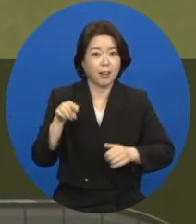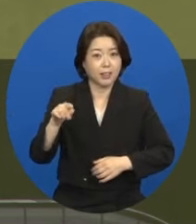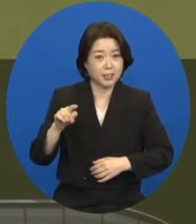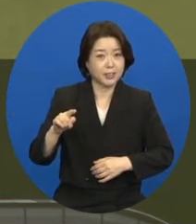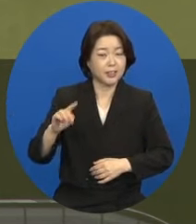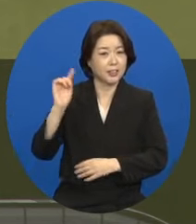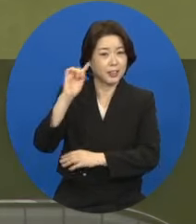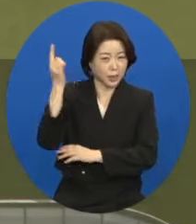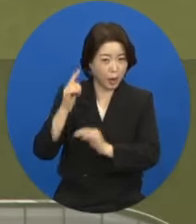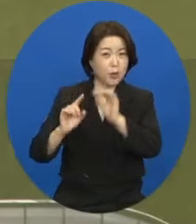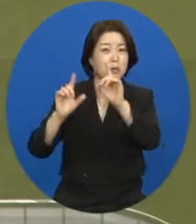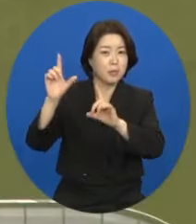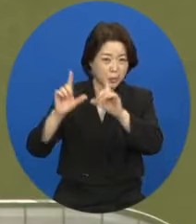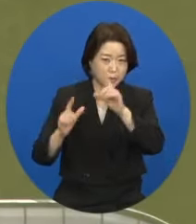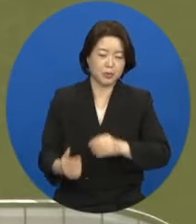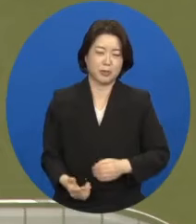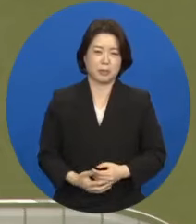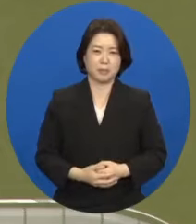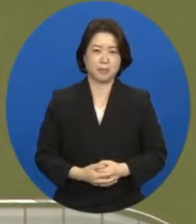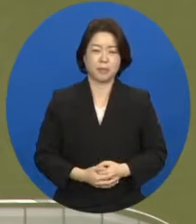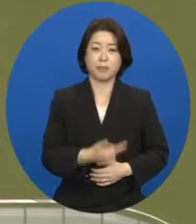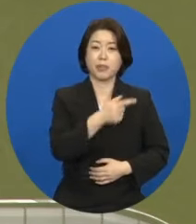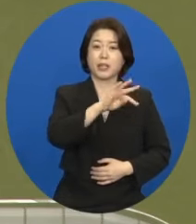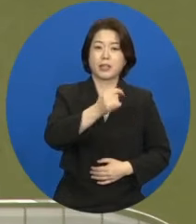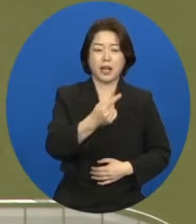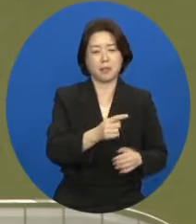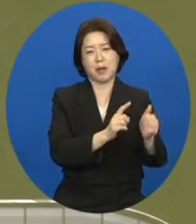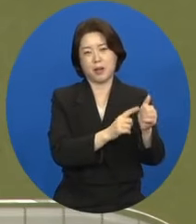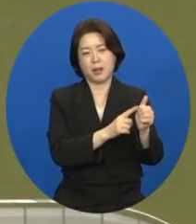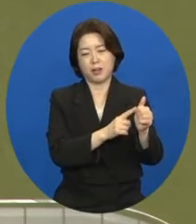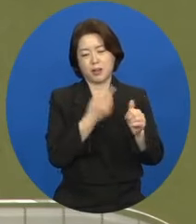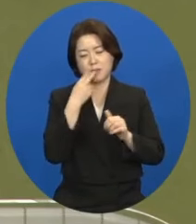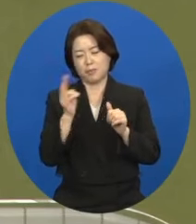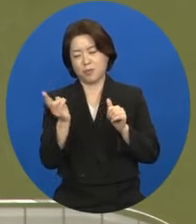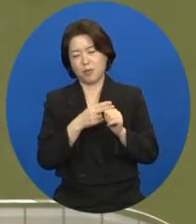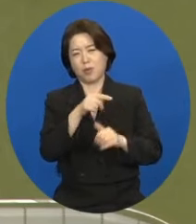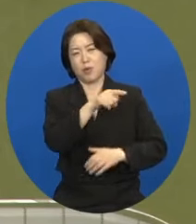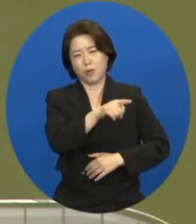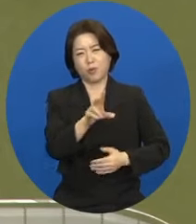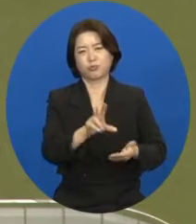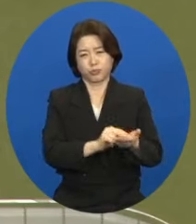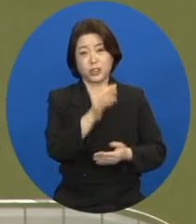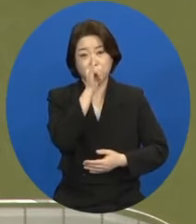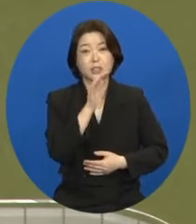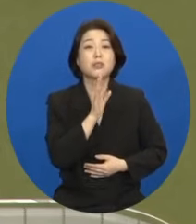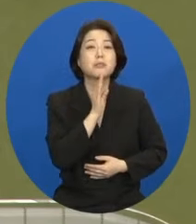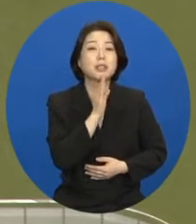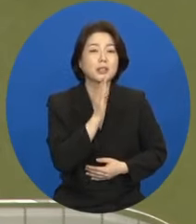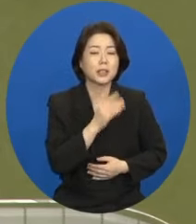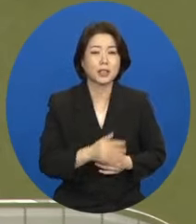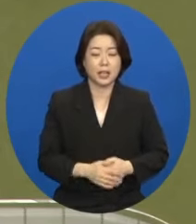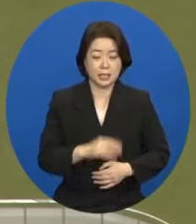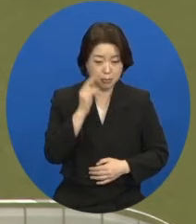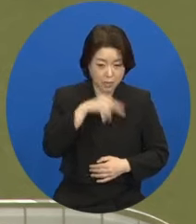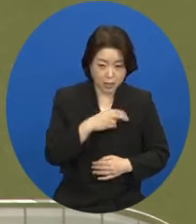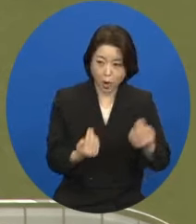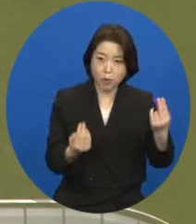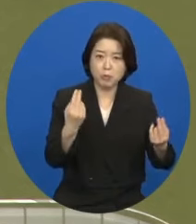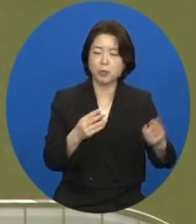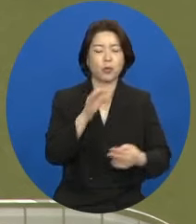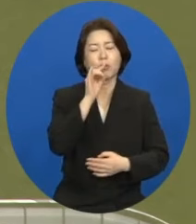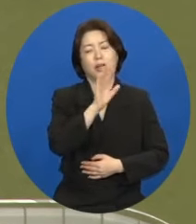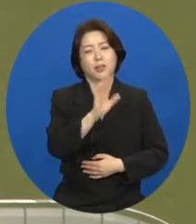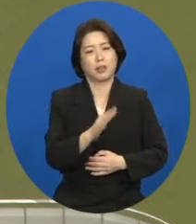여러분 나발의 모욕적인 대우가 물론 문제이긴 하죠. 근데 사울에 비할 바는 아니죠.